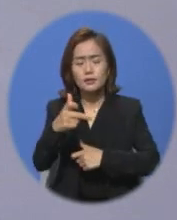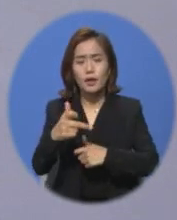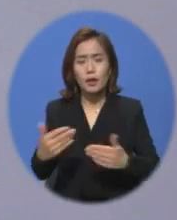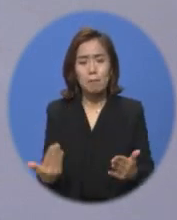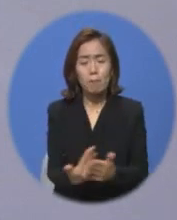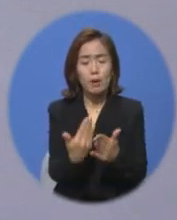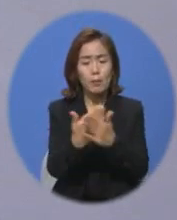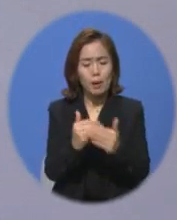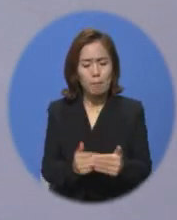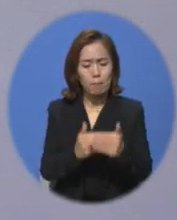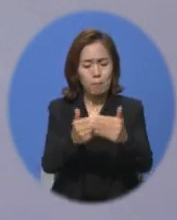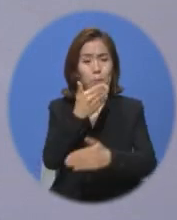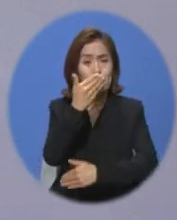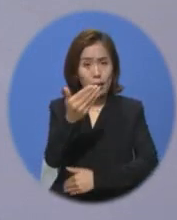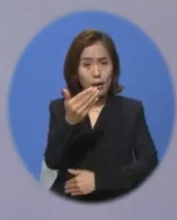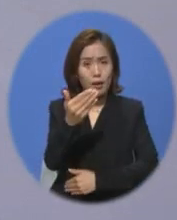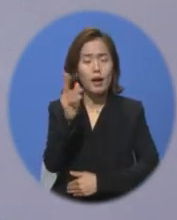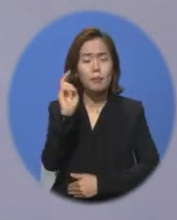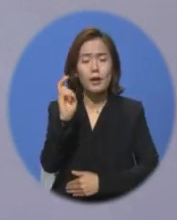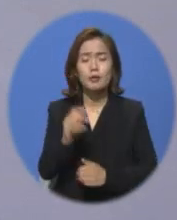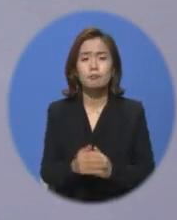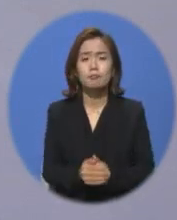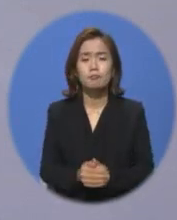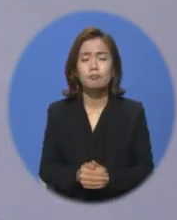광주역을대폭개발하기위한1조원규모의프로젝트가투자될가능성이매우높다.